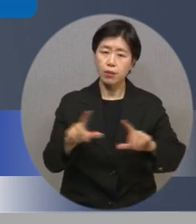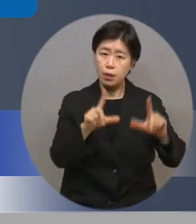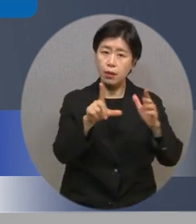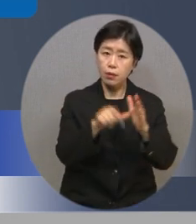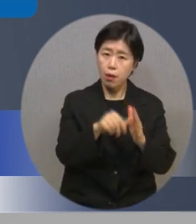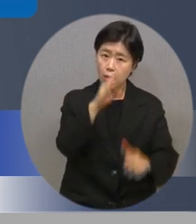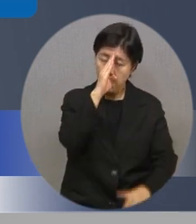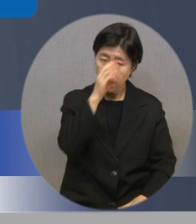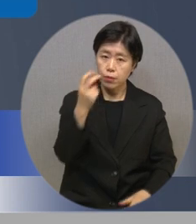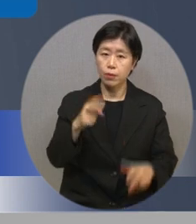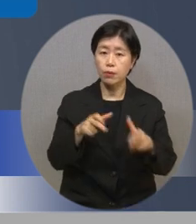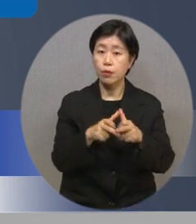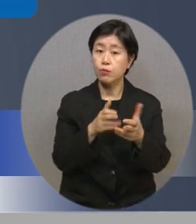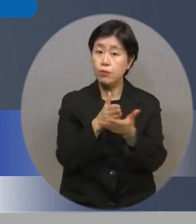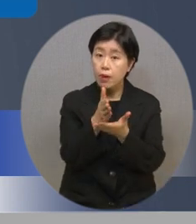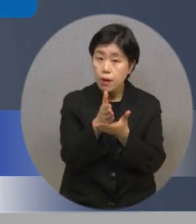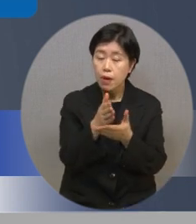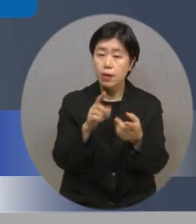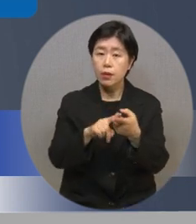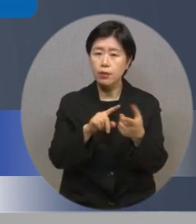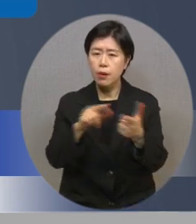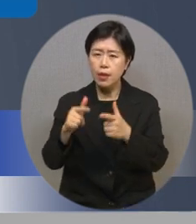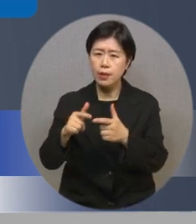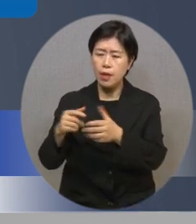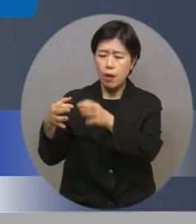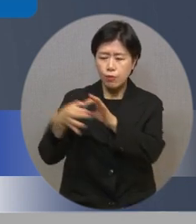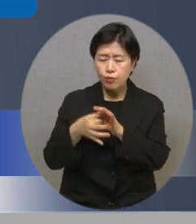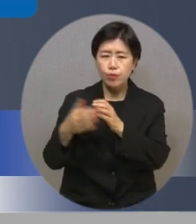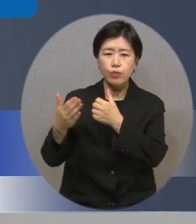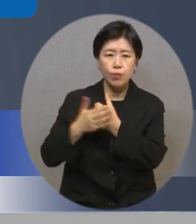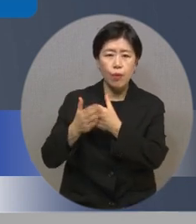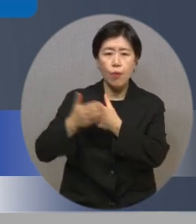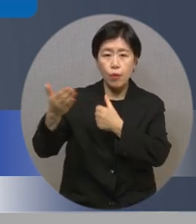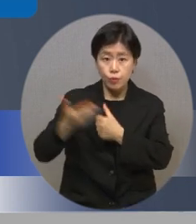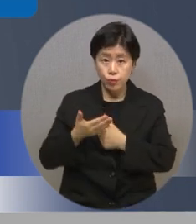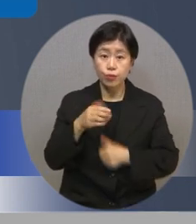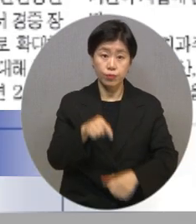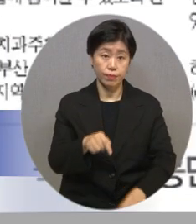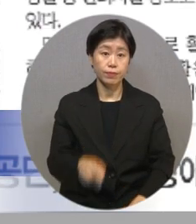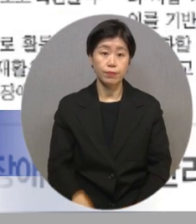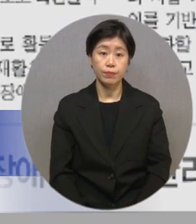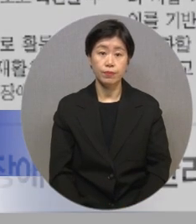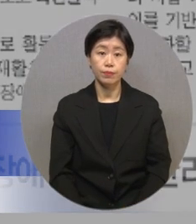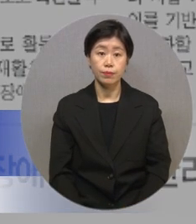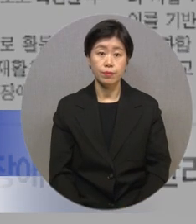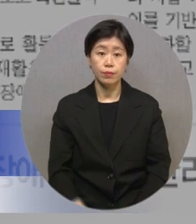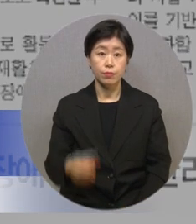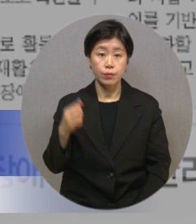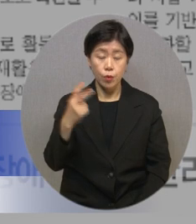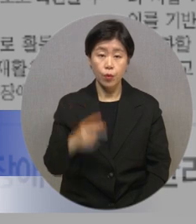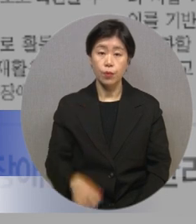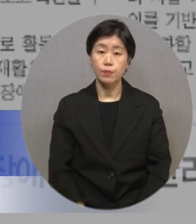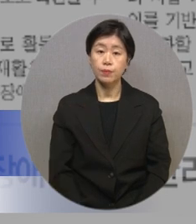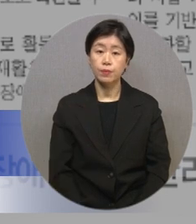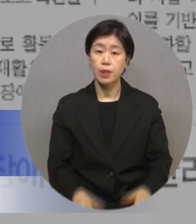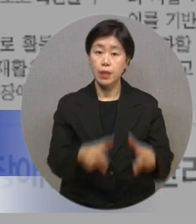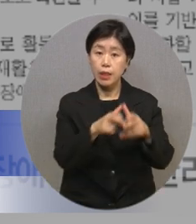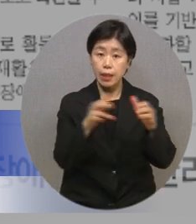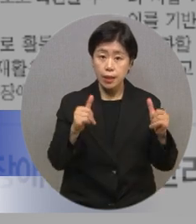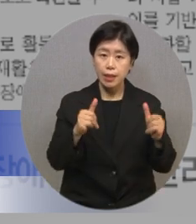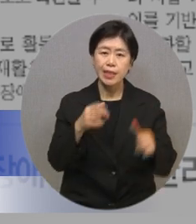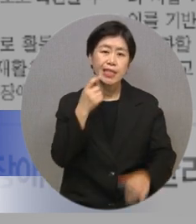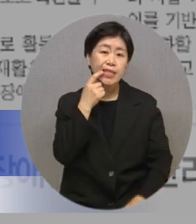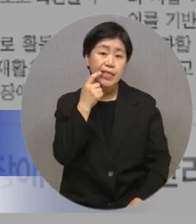장애 관리를 지속적 포괄적으로 받을 수 있도록 지원하는 제도입니다 한편 기사에서는 장애인